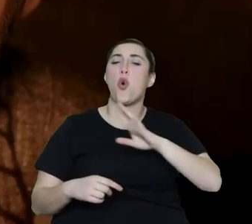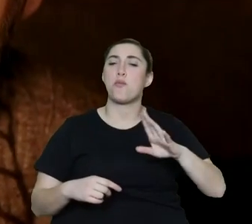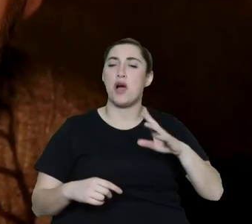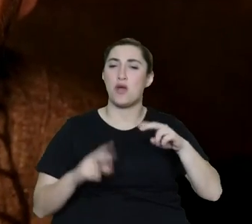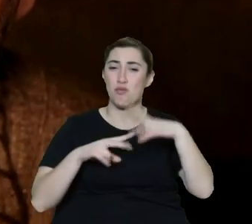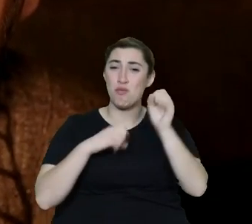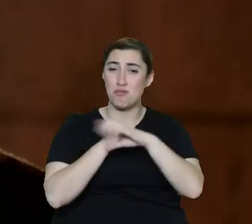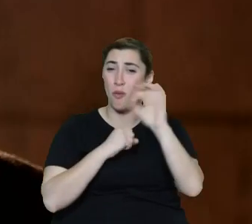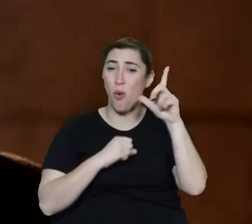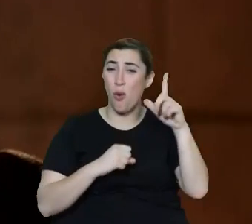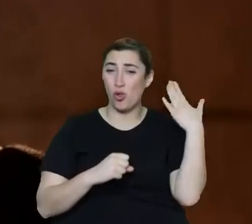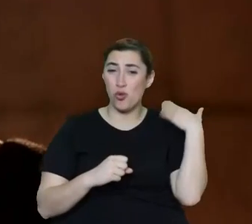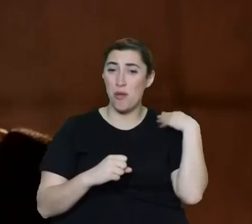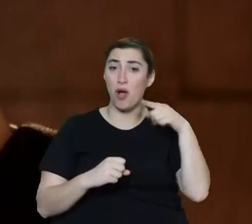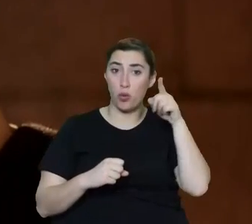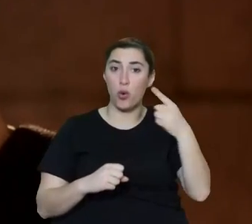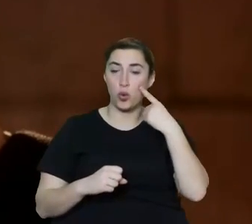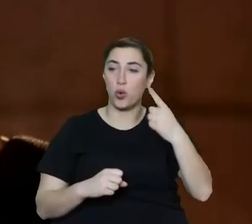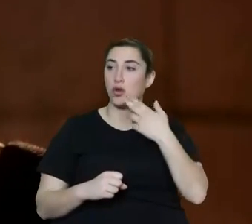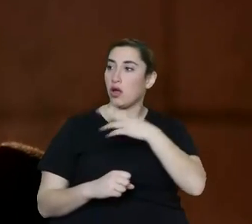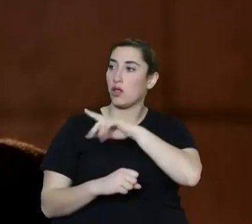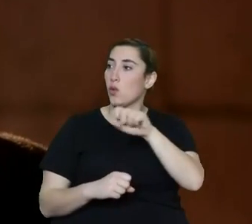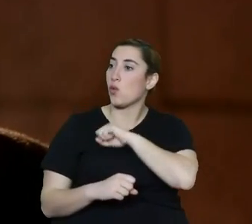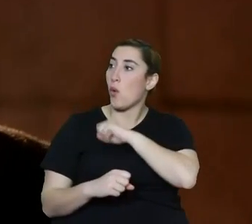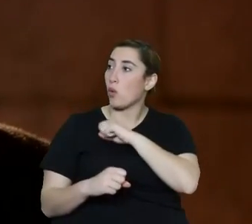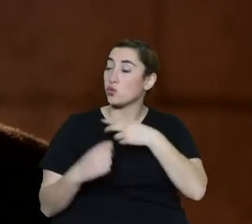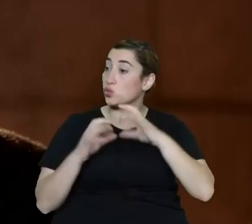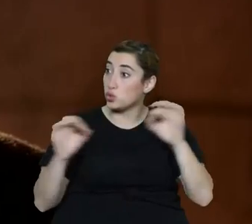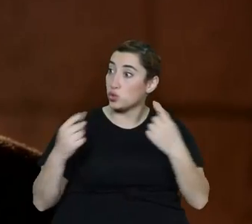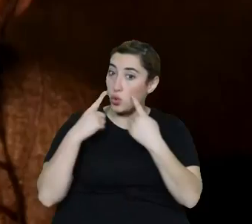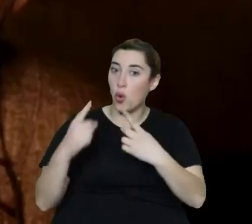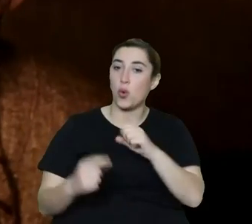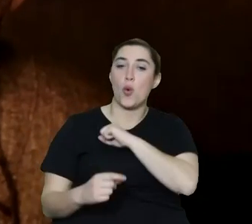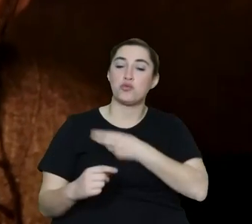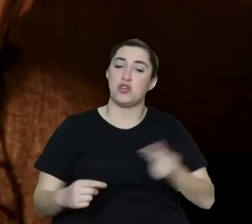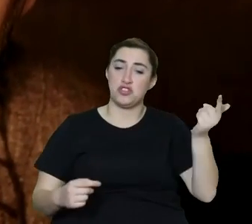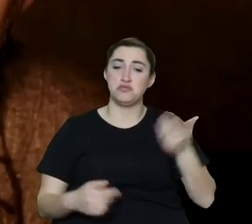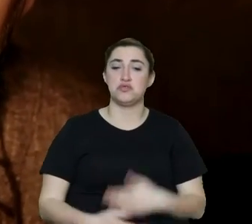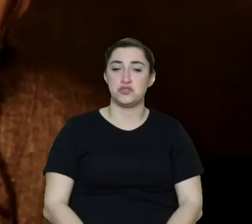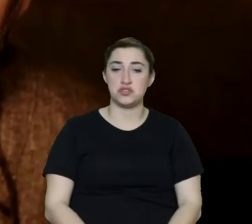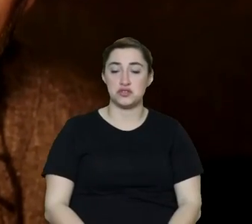zalim Moğol kumandanı Bajunoyan'ın dahi bacıların korkusundan ödü sıkmıştır.